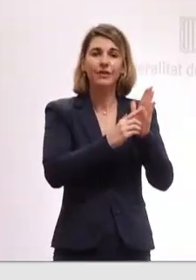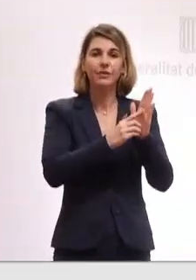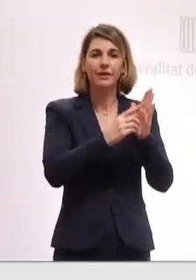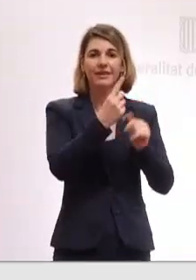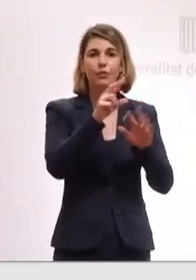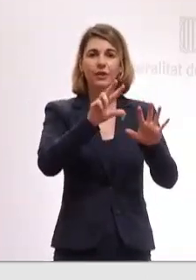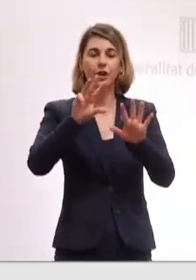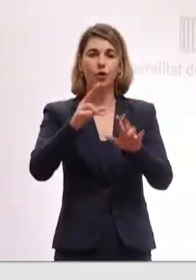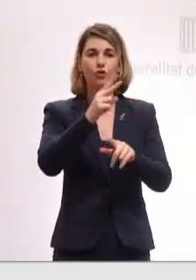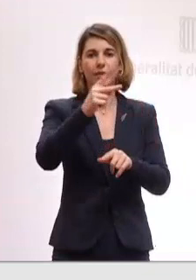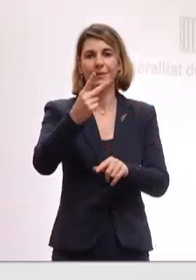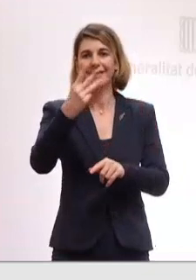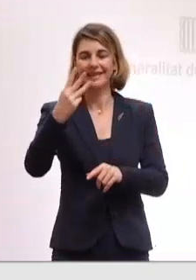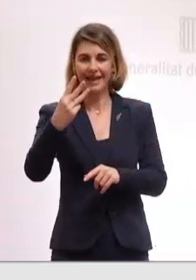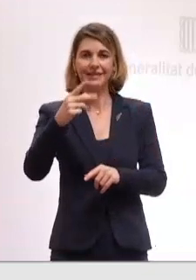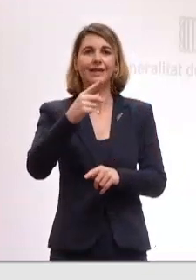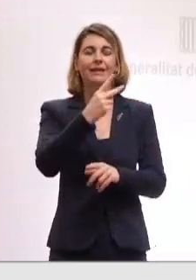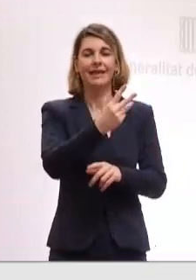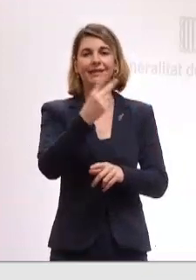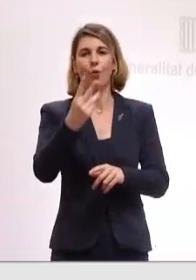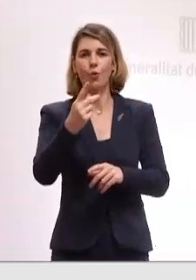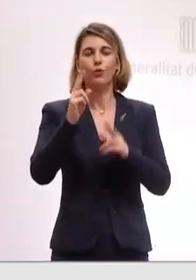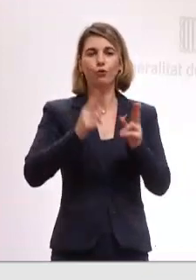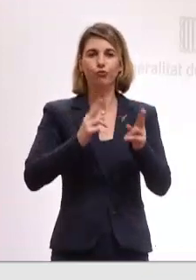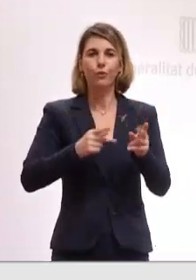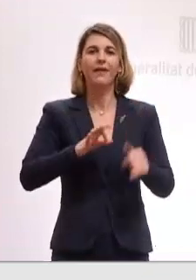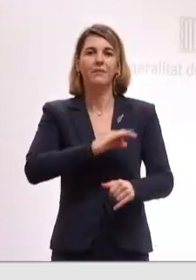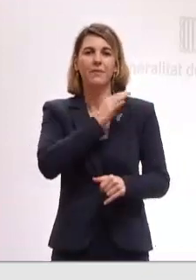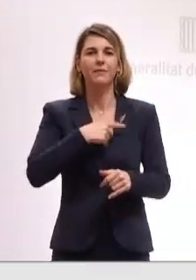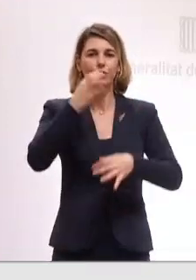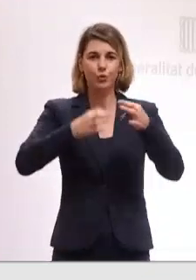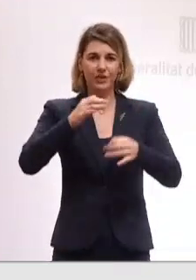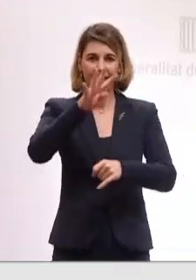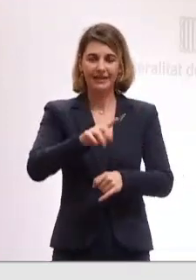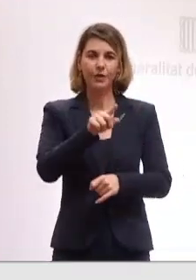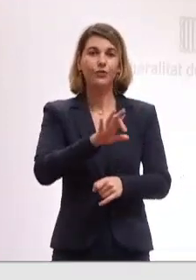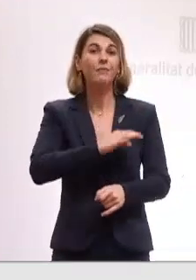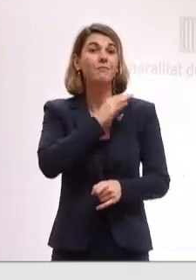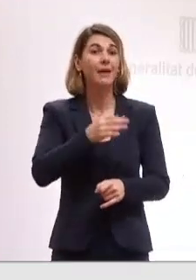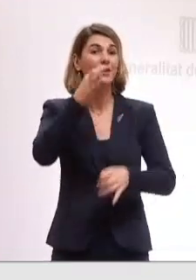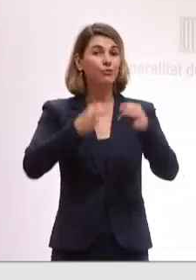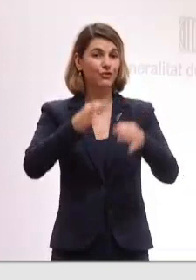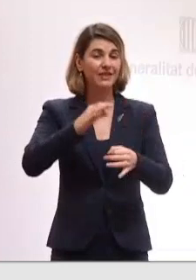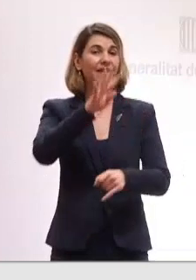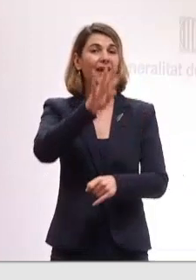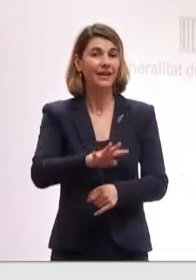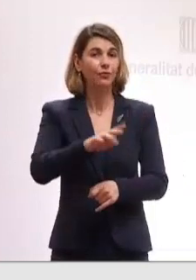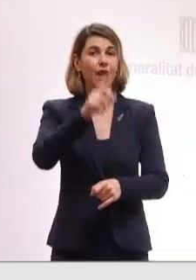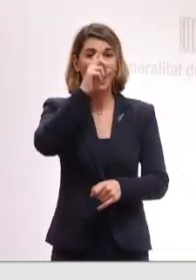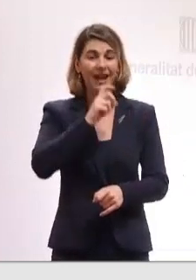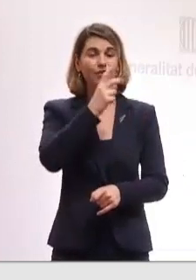189/2023 de 31 d'octubre de concessió del Premi Justícia de Catalunya, s'atorga el Premi Justícia de Catalunya per a